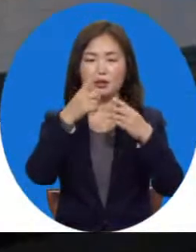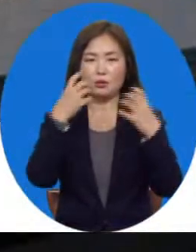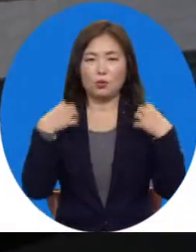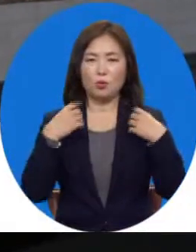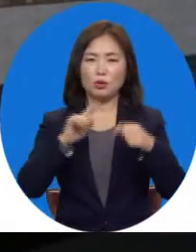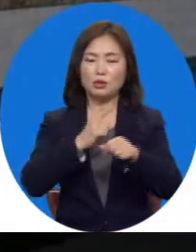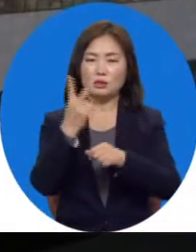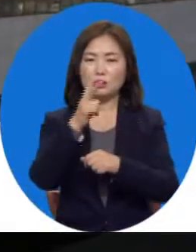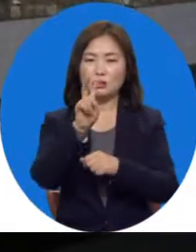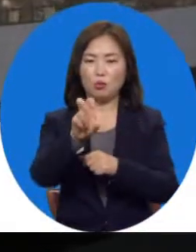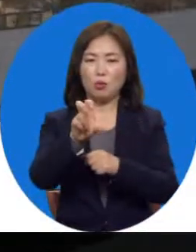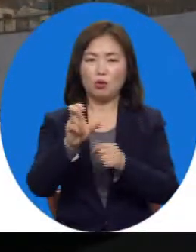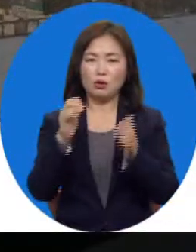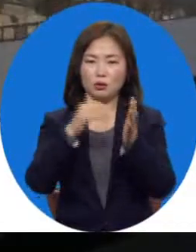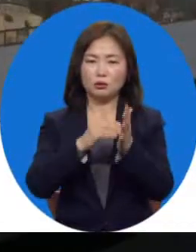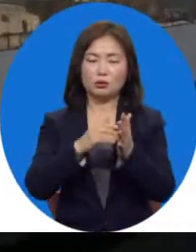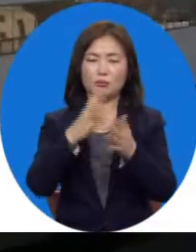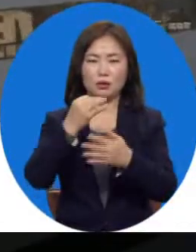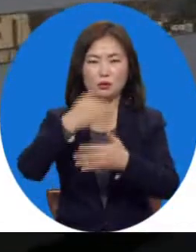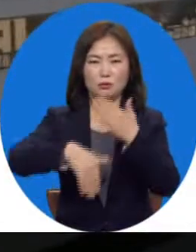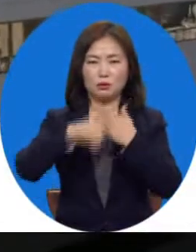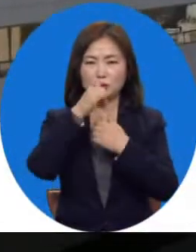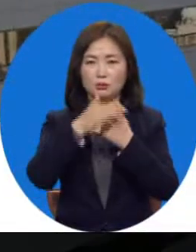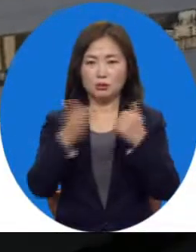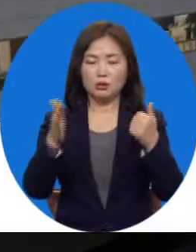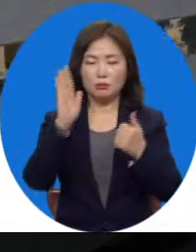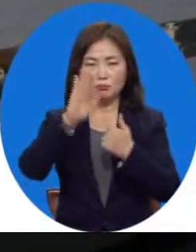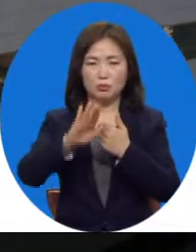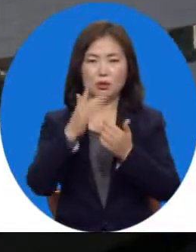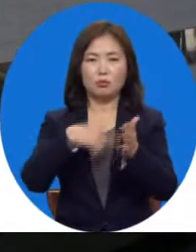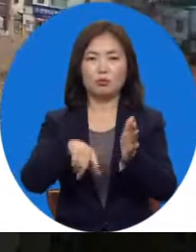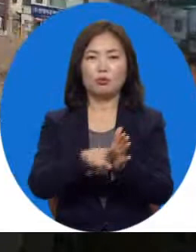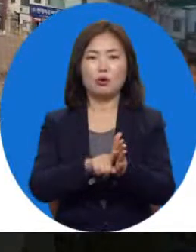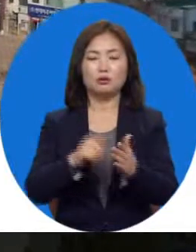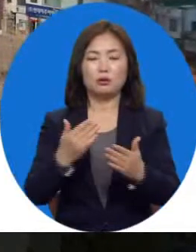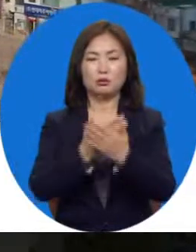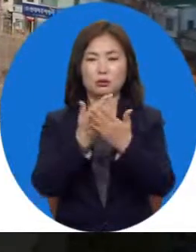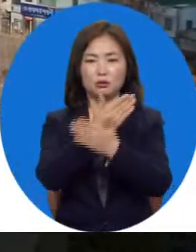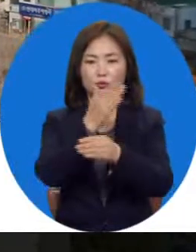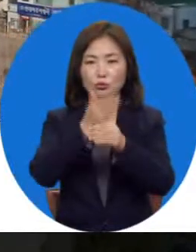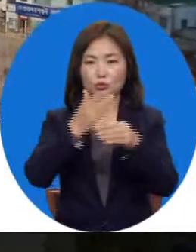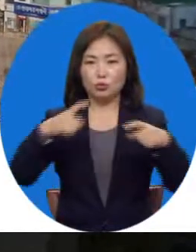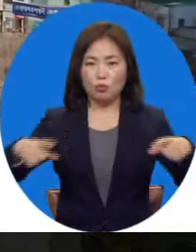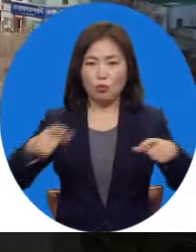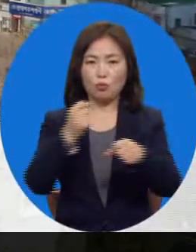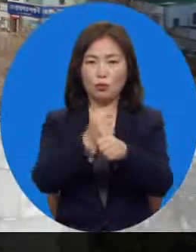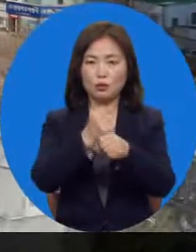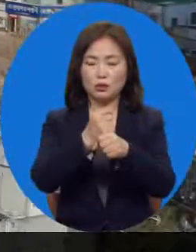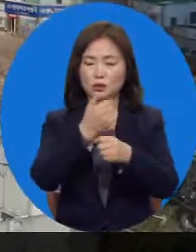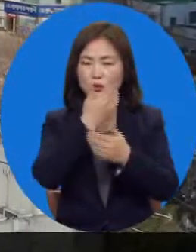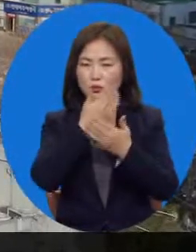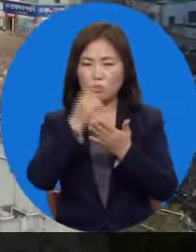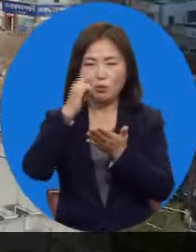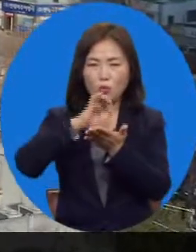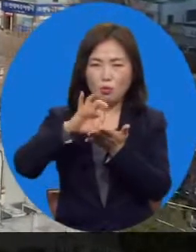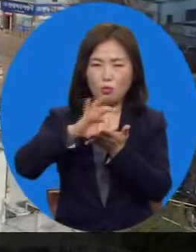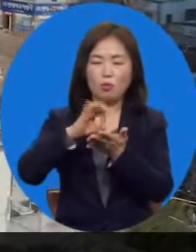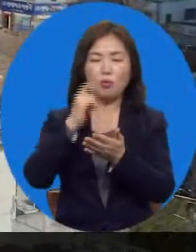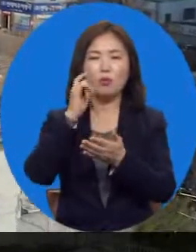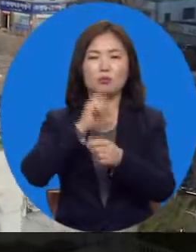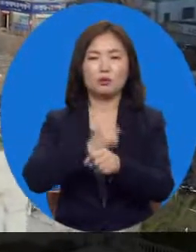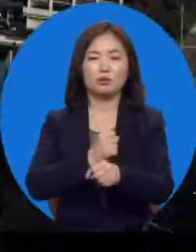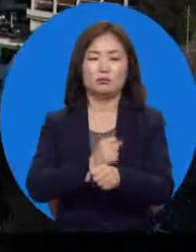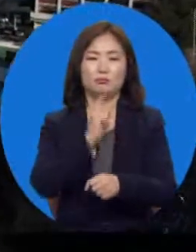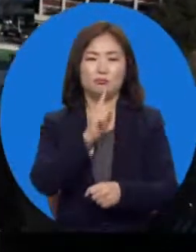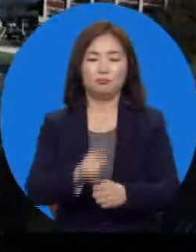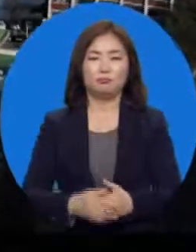준공이 2025년으로 많이 남아 대구 미래를 위한 성장 거점이 될수 있도록 신중하게 고민하겠다고